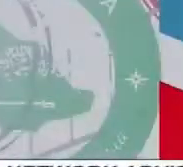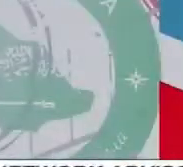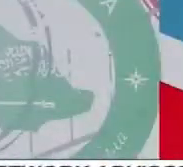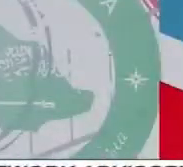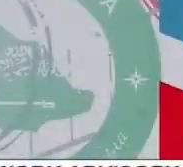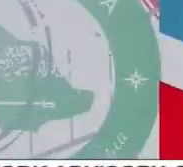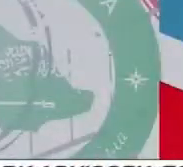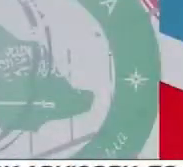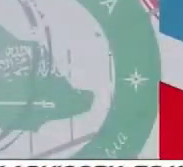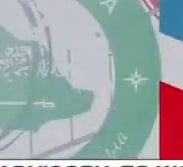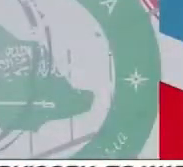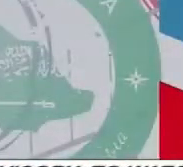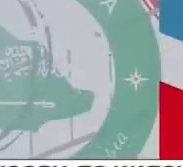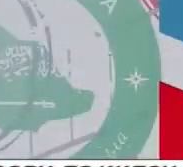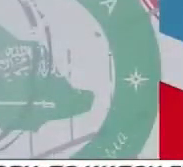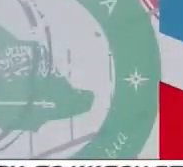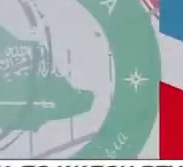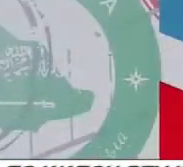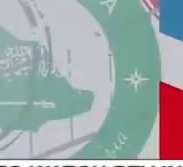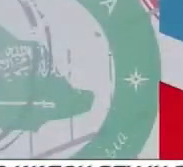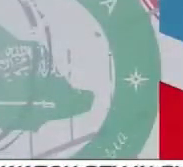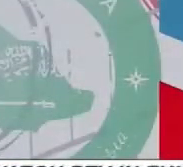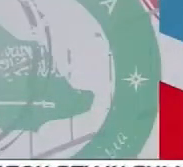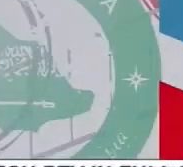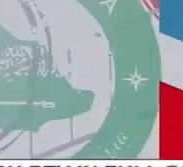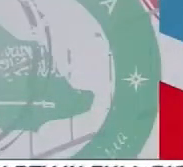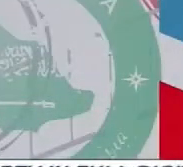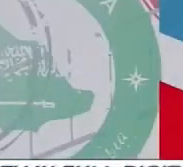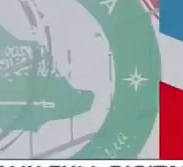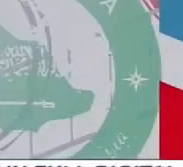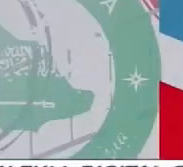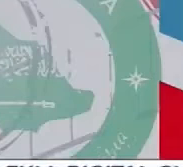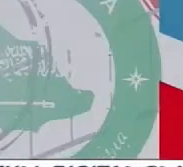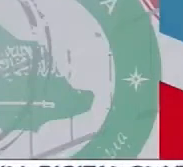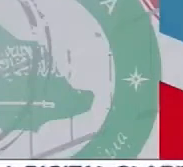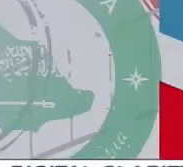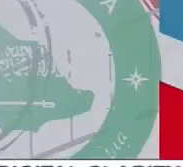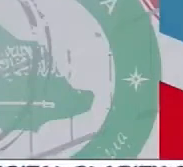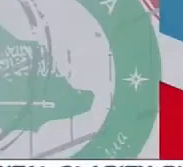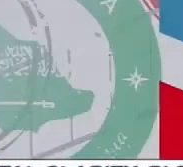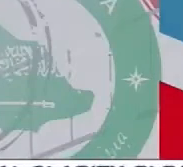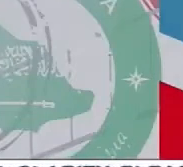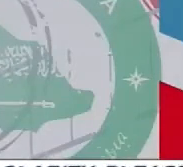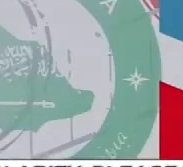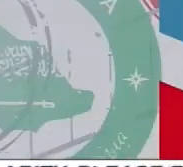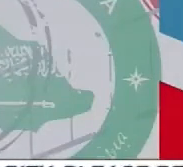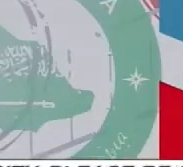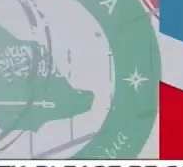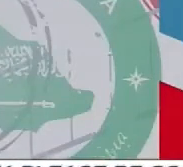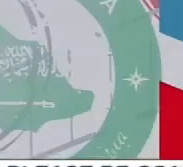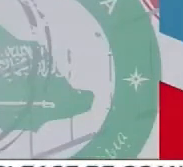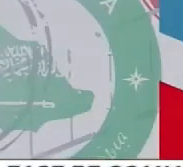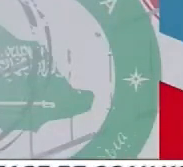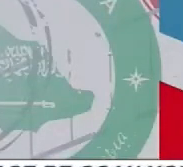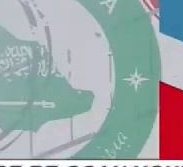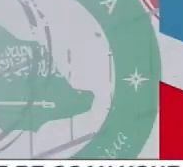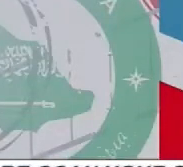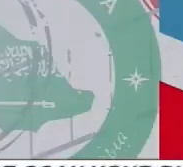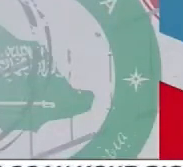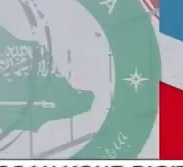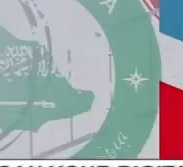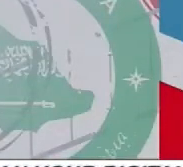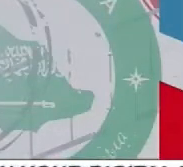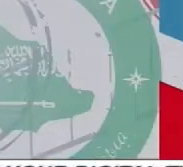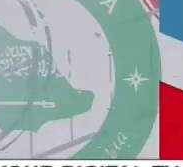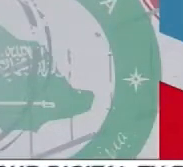8 taong nagtrabaho si Julin Jimena bilang family driver sa Dammam, Saudi Arabia. At sa loob ng 8 taon niya sa